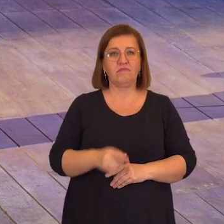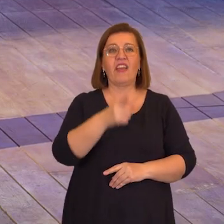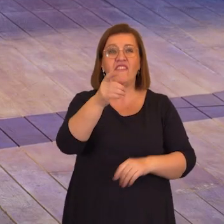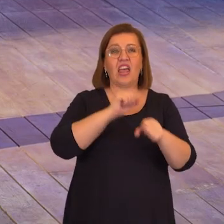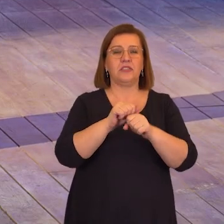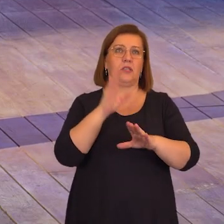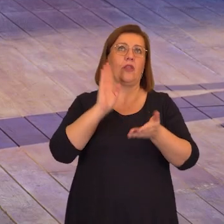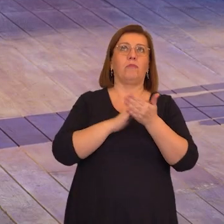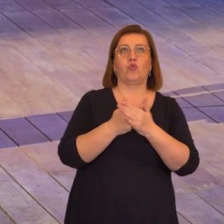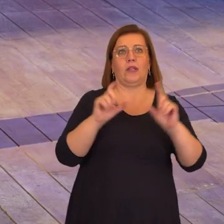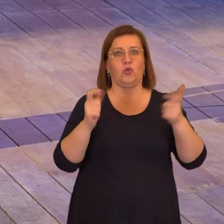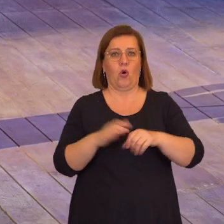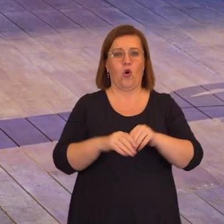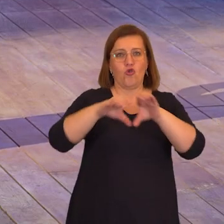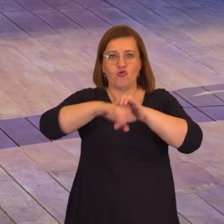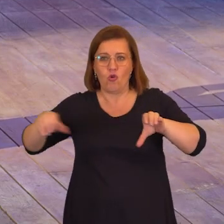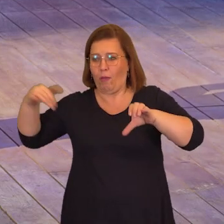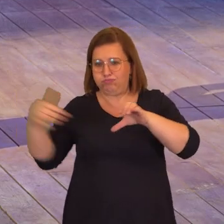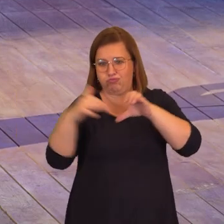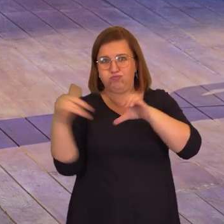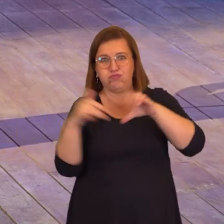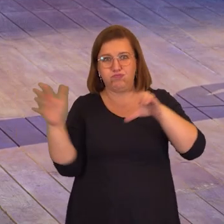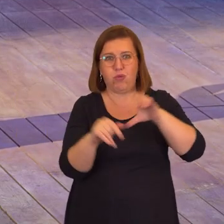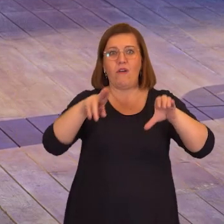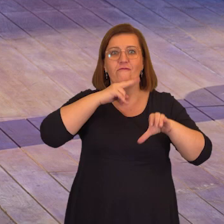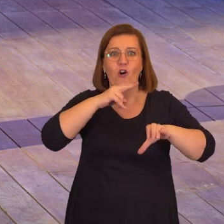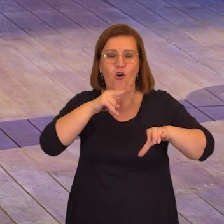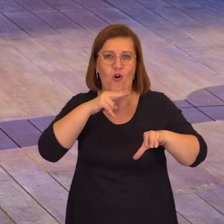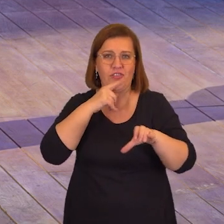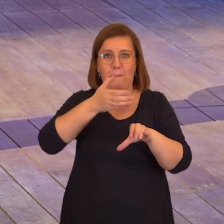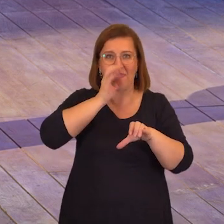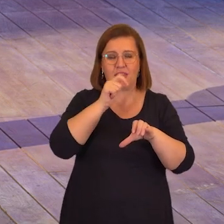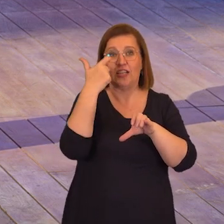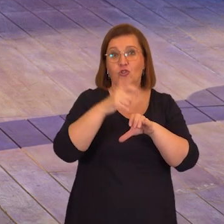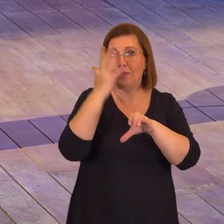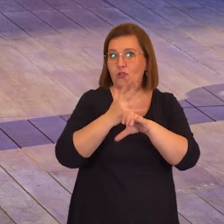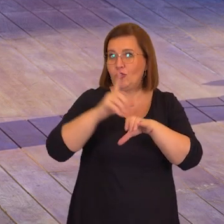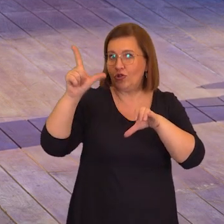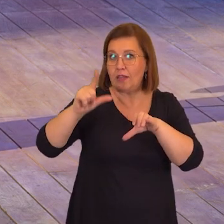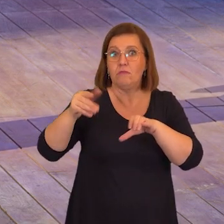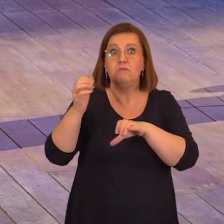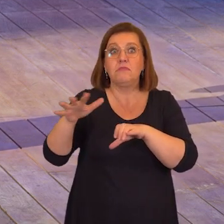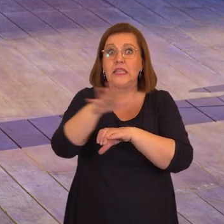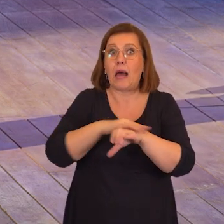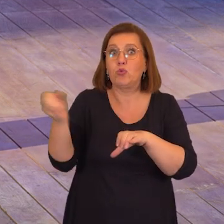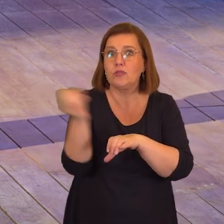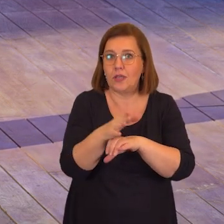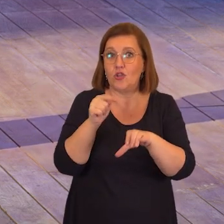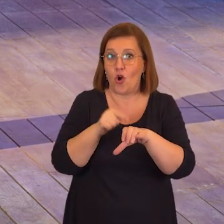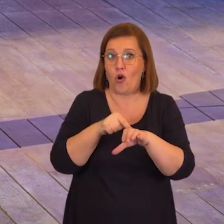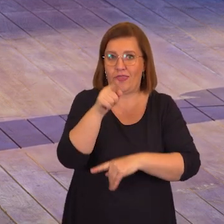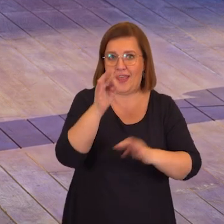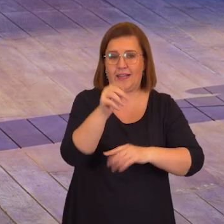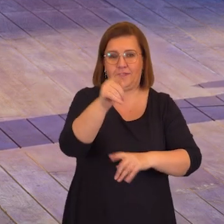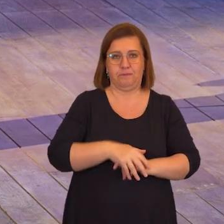rurą transportującą wodę pitną przez 157 km pustyni Gobi. A teraz uwaga, łapiemy się